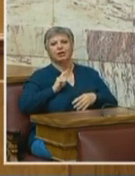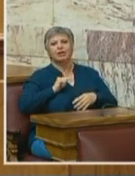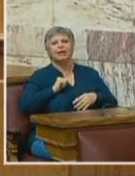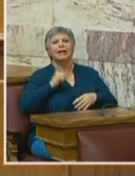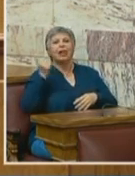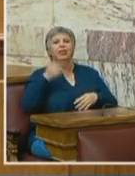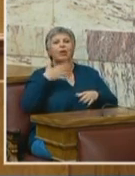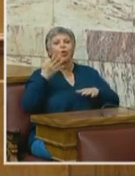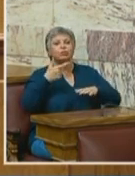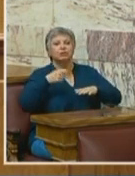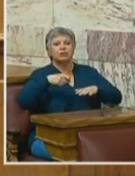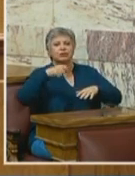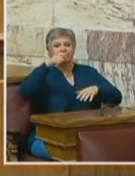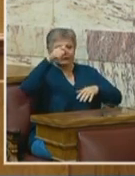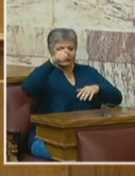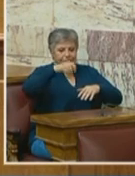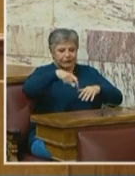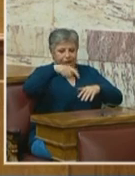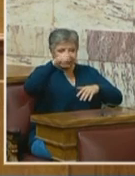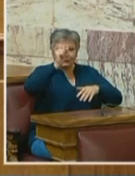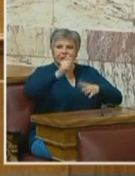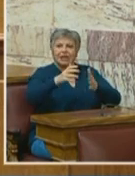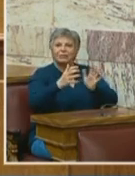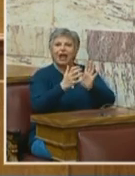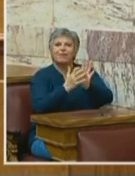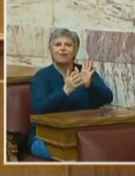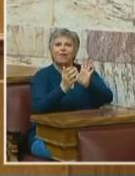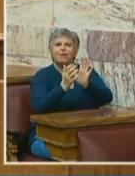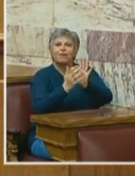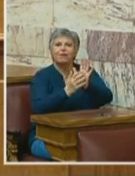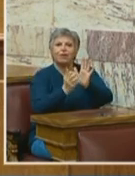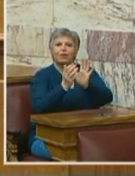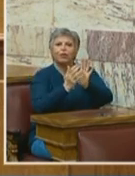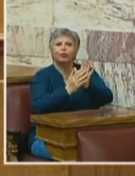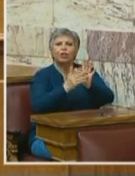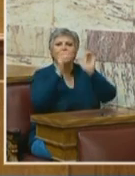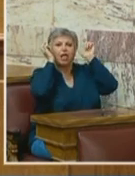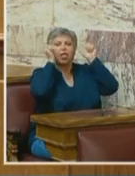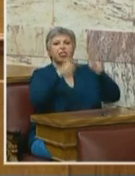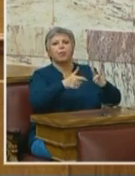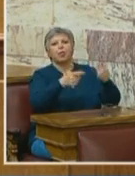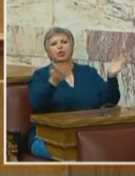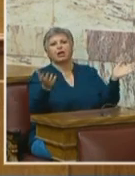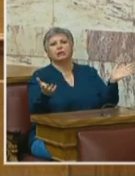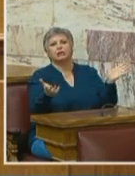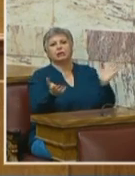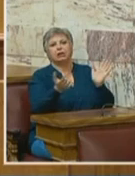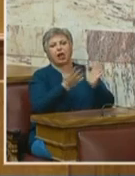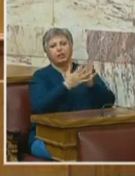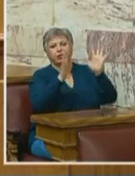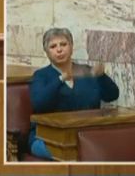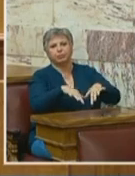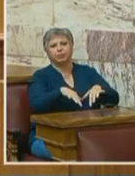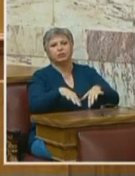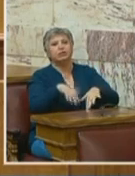σταγόνα-σταγόνα τα θεμέλια του δημοκρατικού μας πολιτεύματος. Προσπαθείτε κάθε μέρα να κάνετε